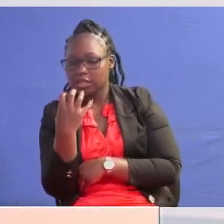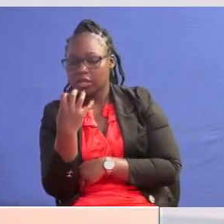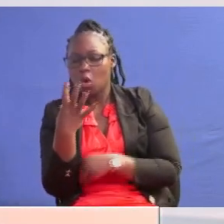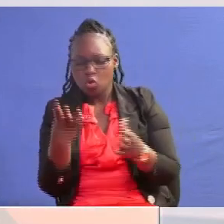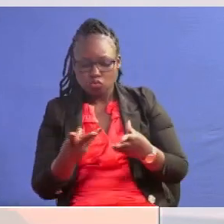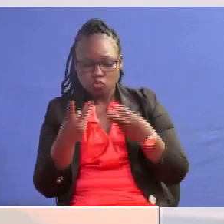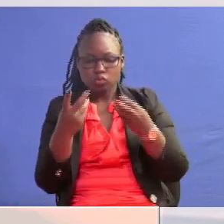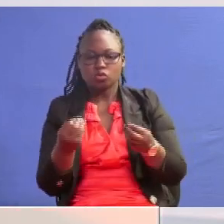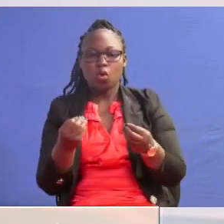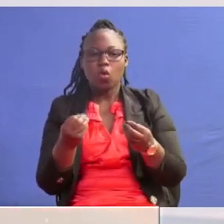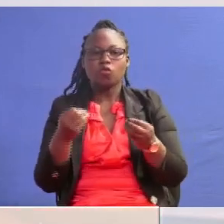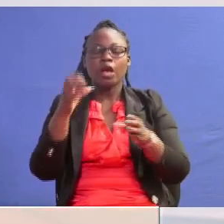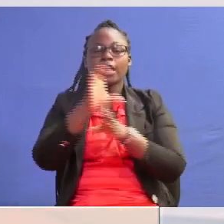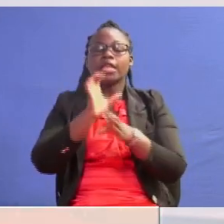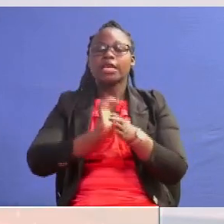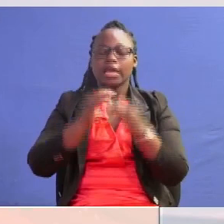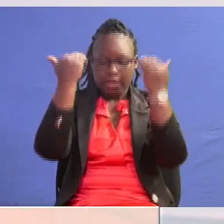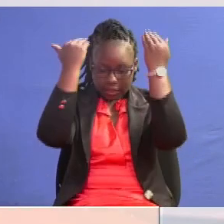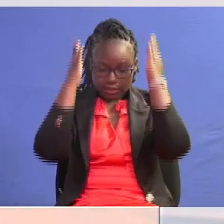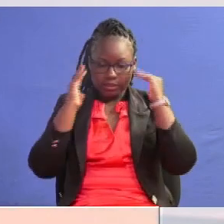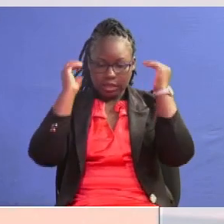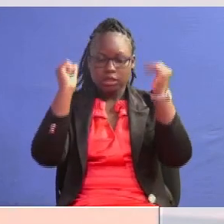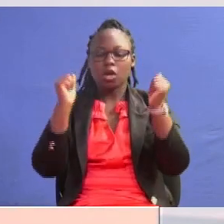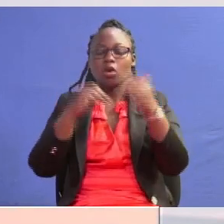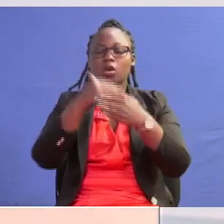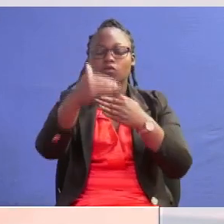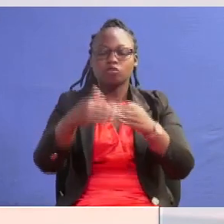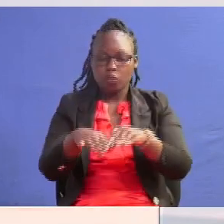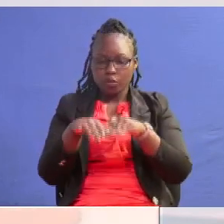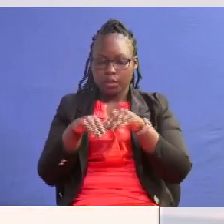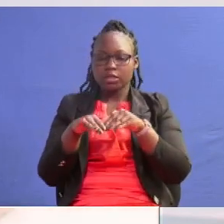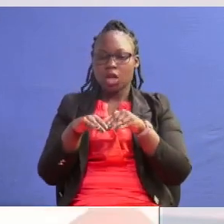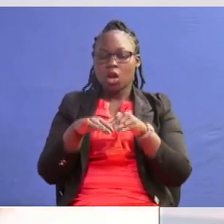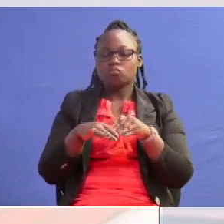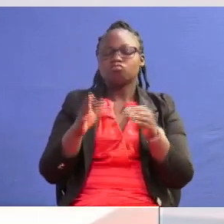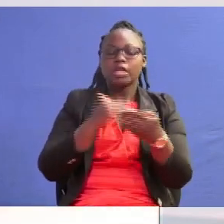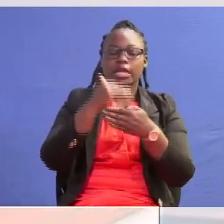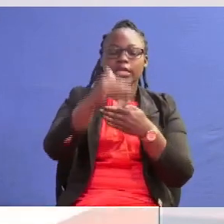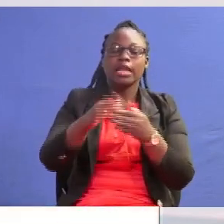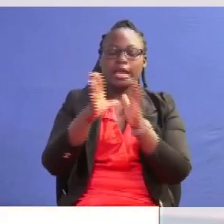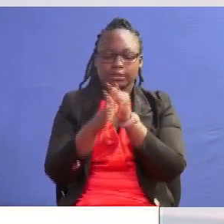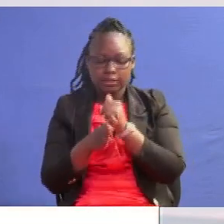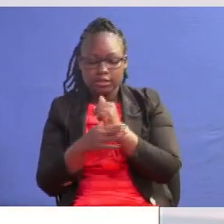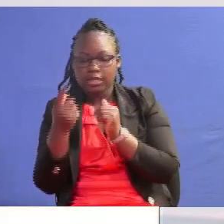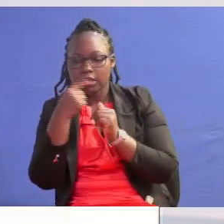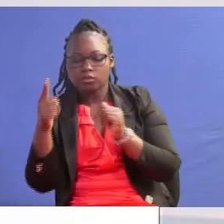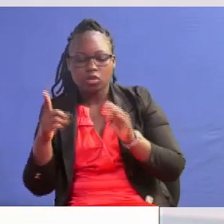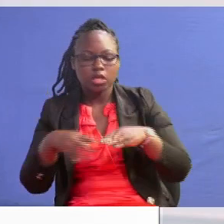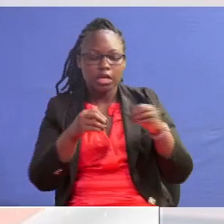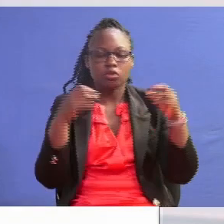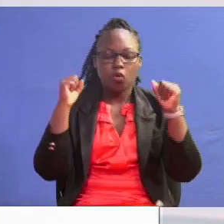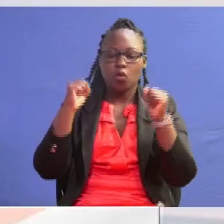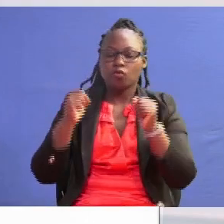kesi yake kotini haraka iwezekanavyo badala ya kusubiri Alhamisi ijayo. Sifuna vilevile ametupilia mbali siasa za Mlima